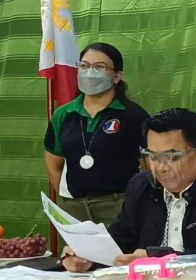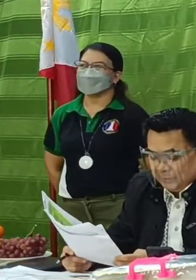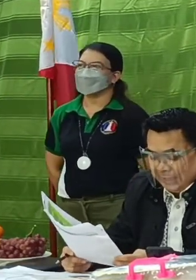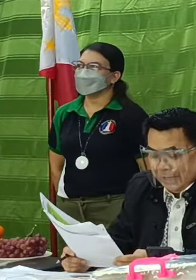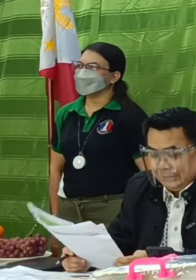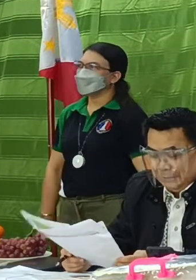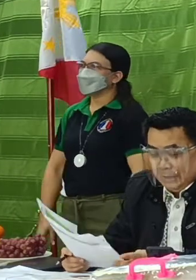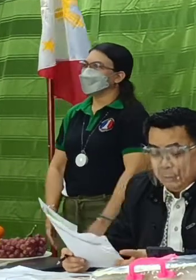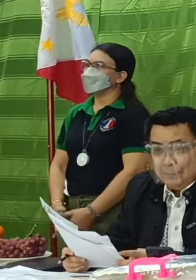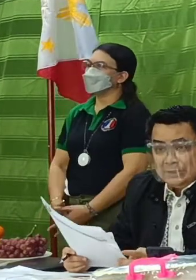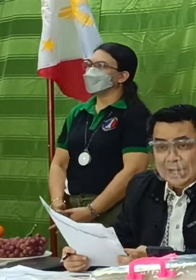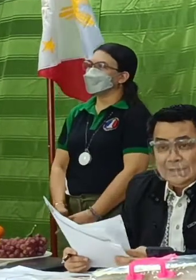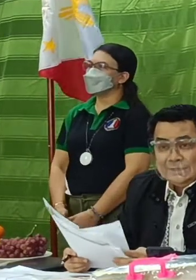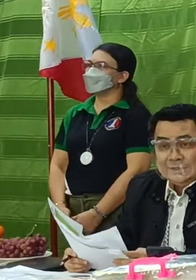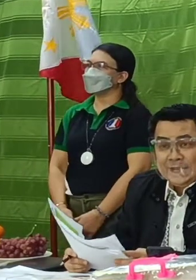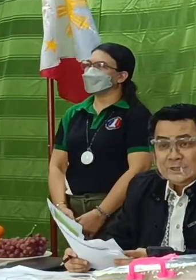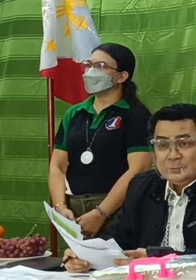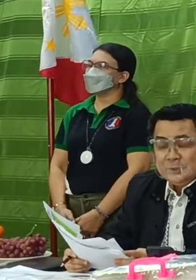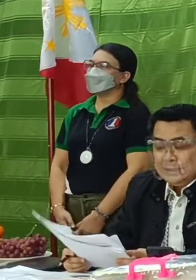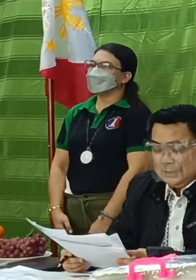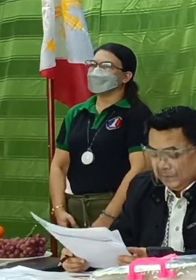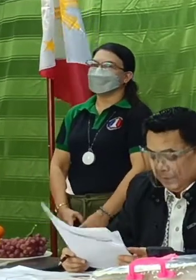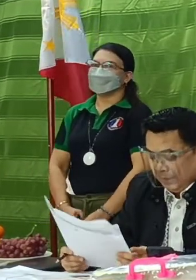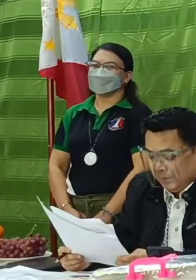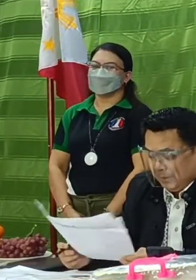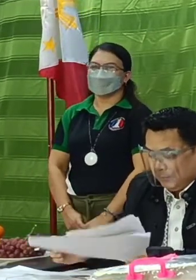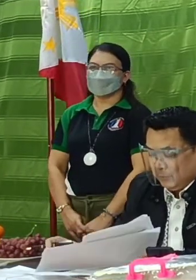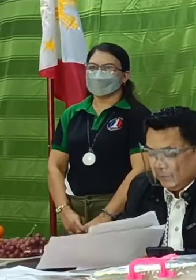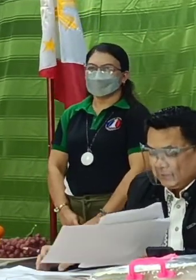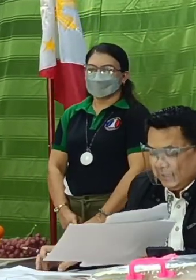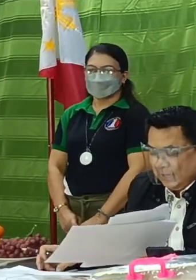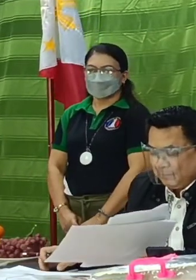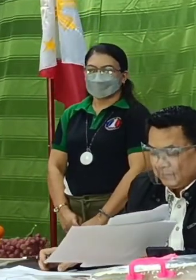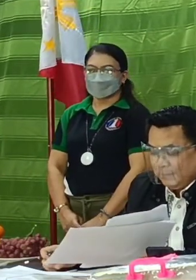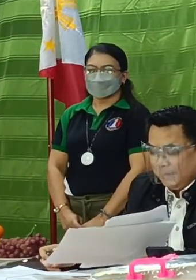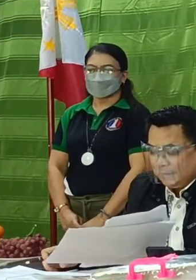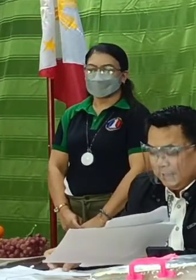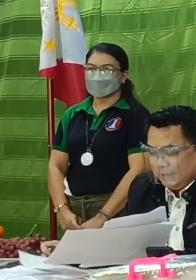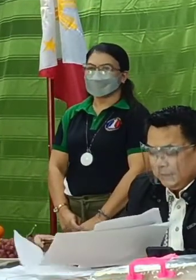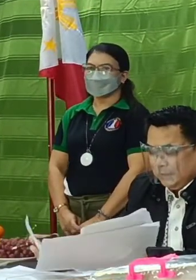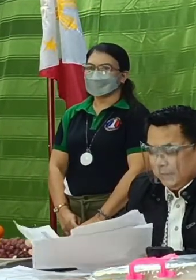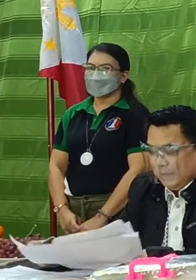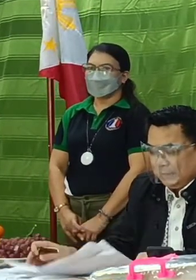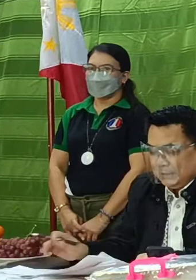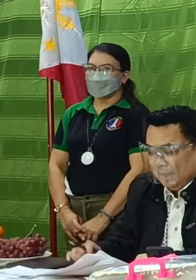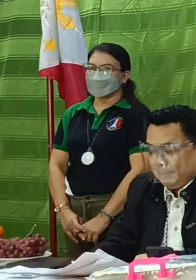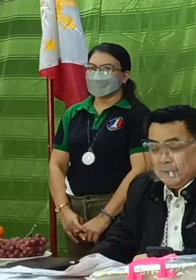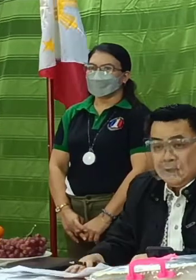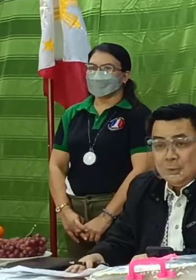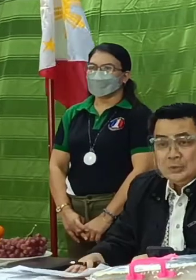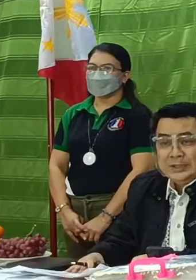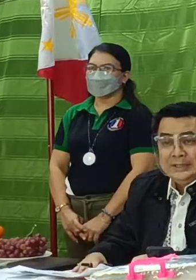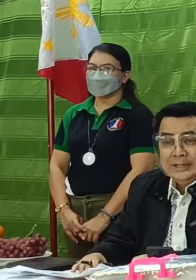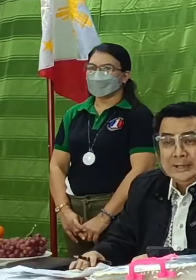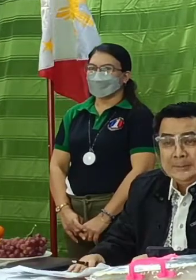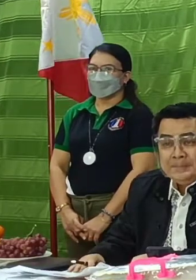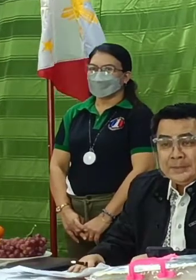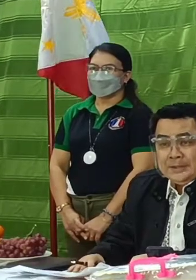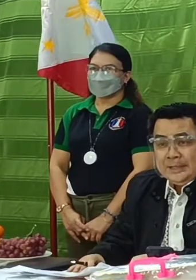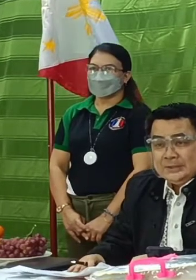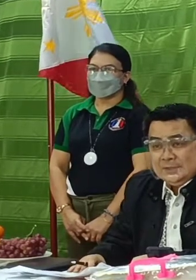mula po sa ating mga opisyalis at nais po nating unang sa lahat pasalamatan ang ating napakahusay